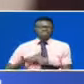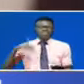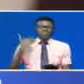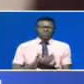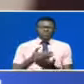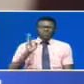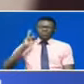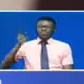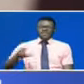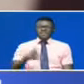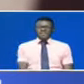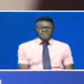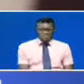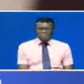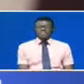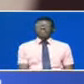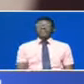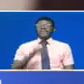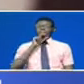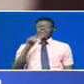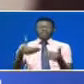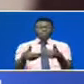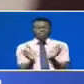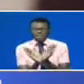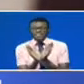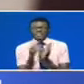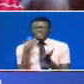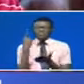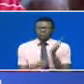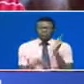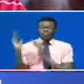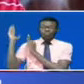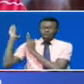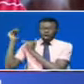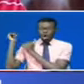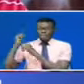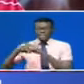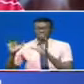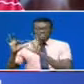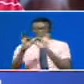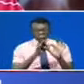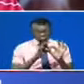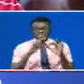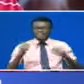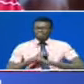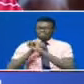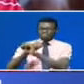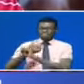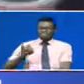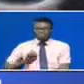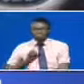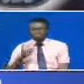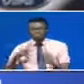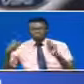hii ya wanaume akiwemo Edison inatumaini ushiriki wao unaweza kufungua kurasa mpya ya usalama wa msichana dhidi ya